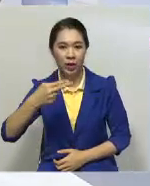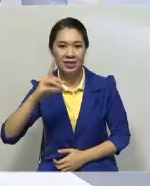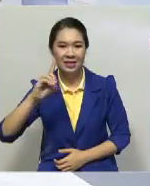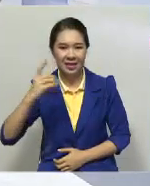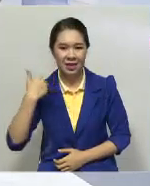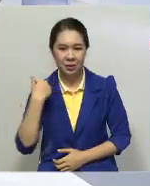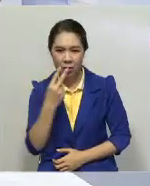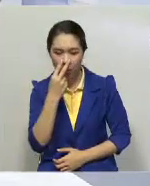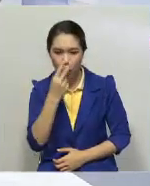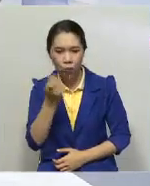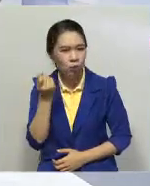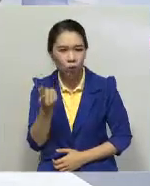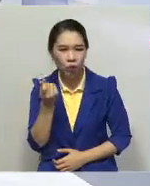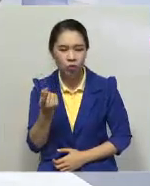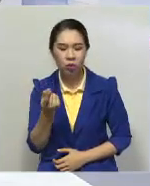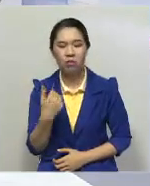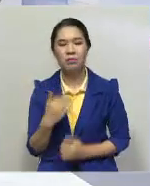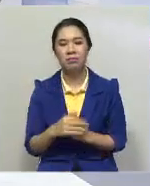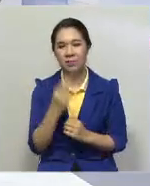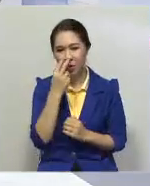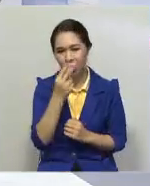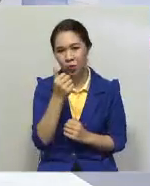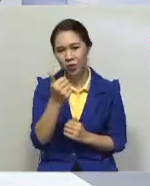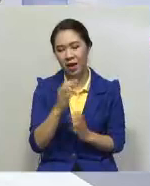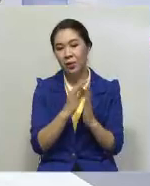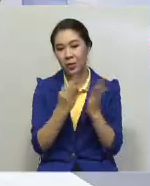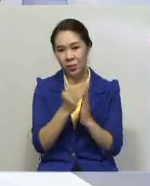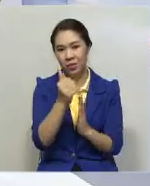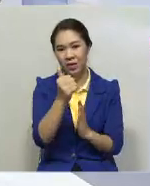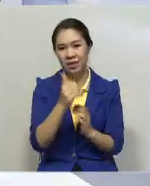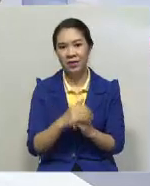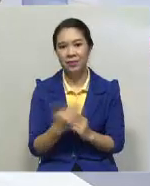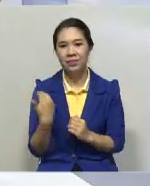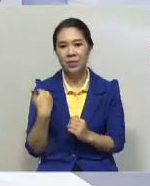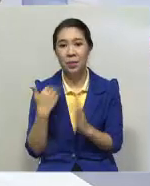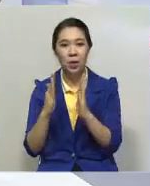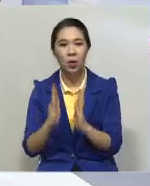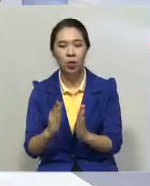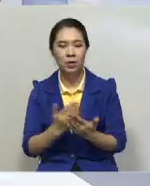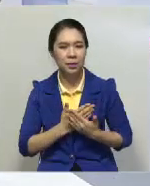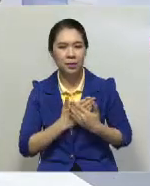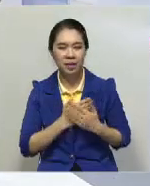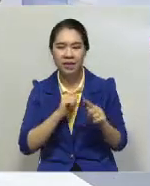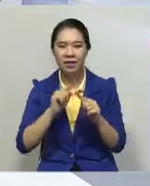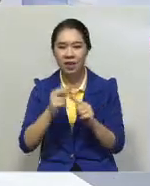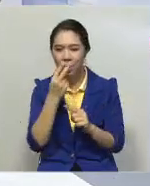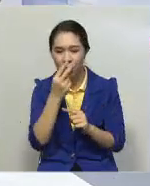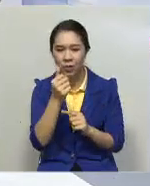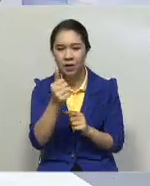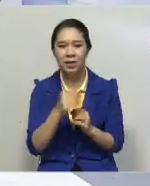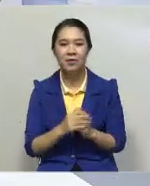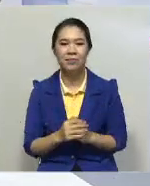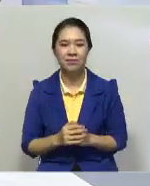นะคะไลฟ์สดๆไม่ว่าคุณจะอยู่ที่ไหนคุณก็สามารถดูได้ในช่องทางนี้ซึ่งก็มีแฟนข่าวนะ เข้ ามาเกาะติดในทุกภาคส่วนนะ